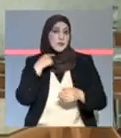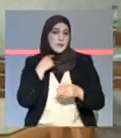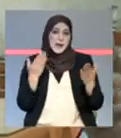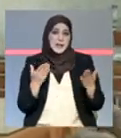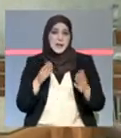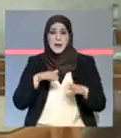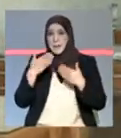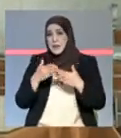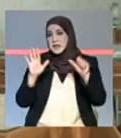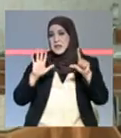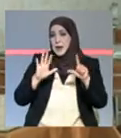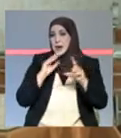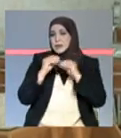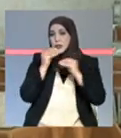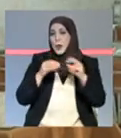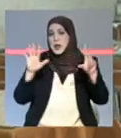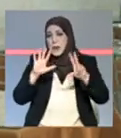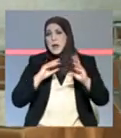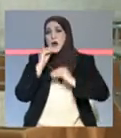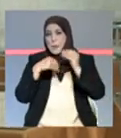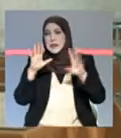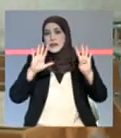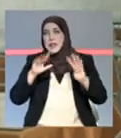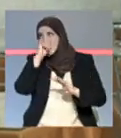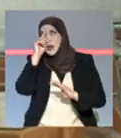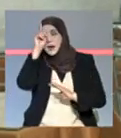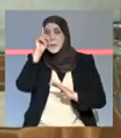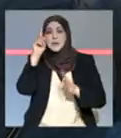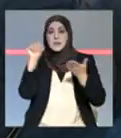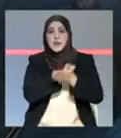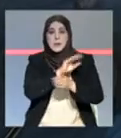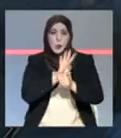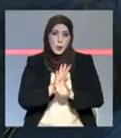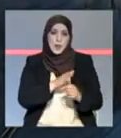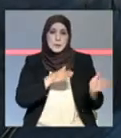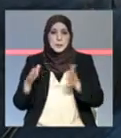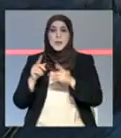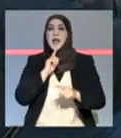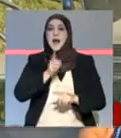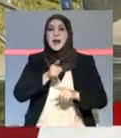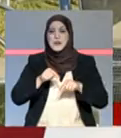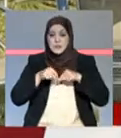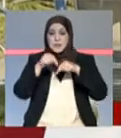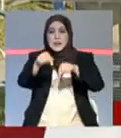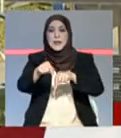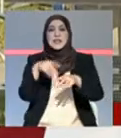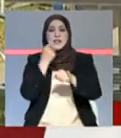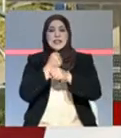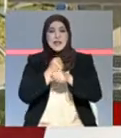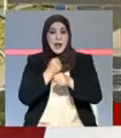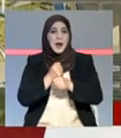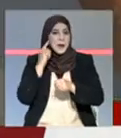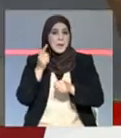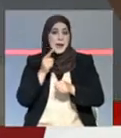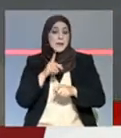يولي ثمانية تسعة، وربي إن شاء الله يفك علينا هالوباء هذايا. قرار التمديد في ساعات العمل اعتبره